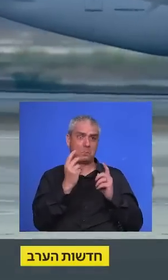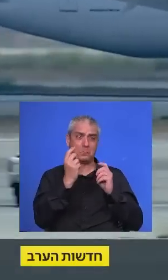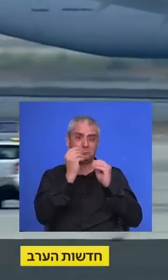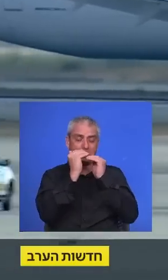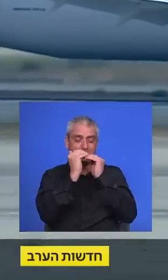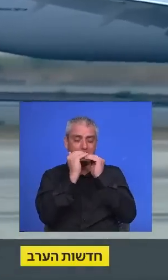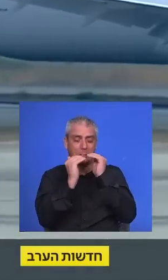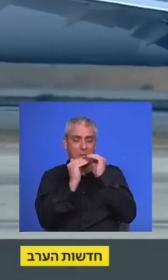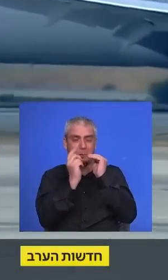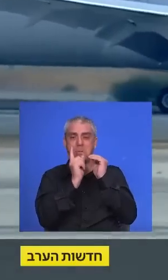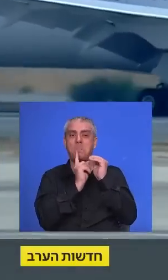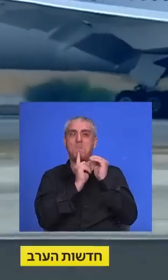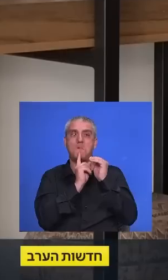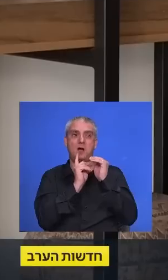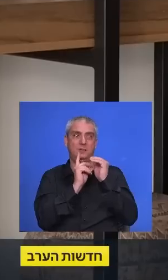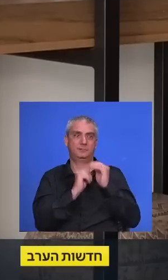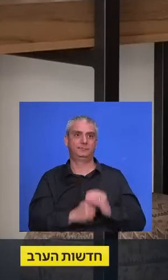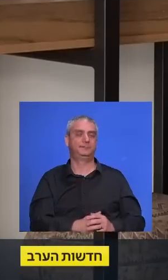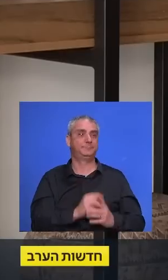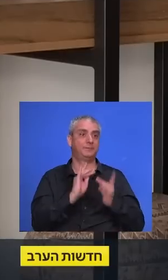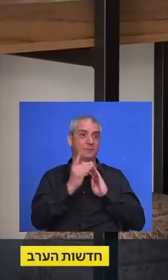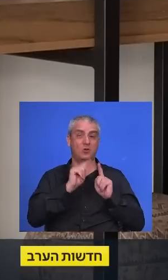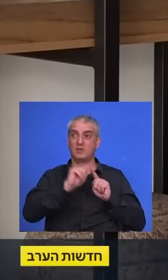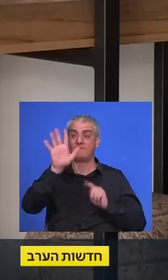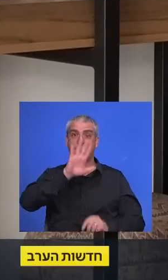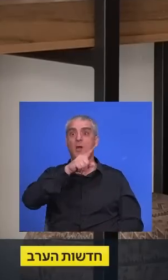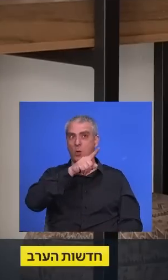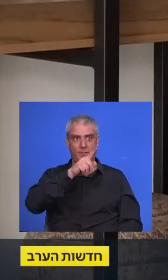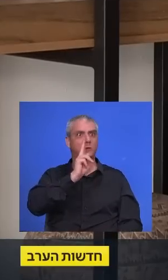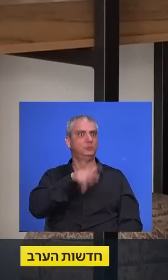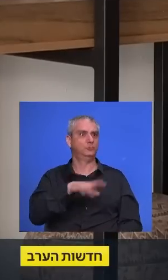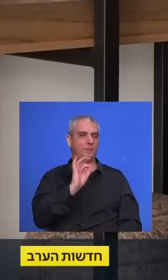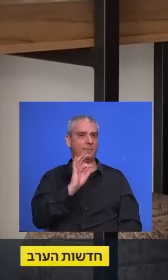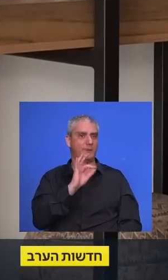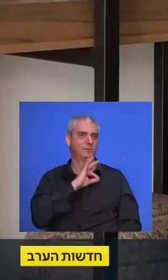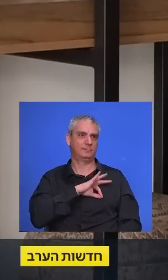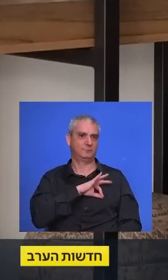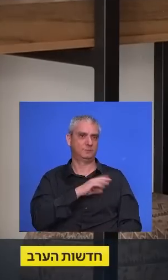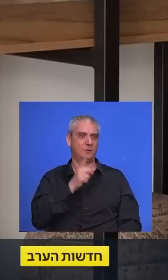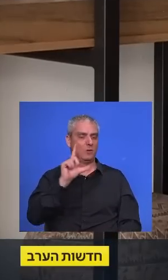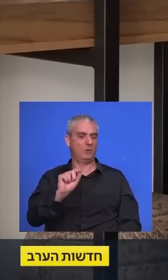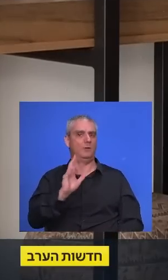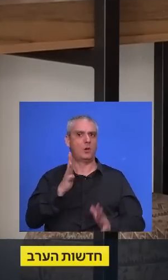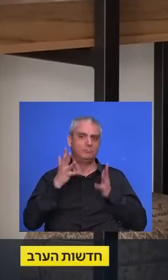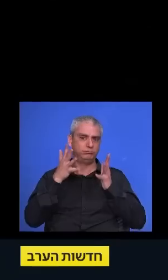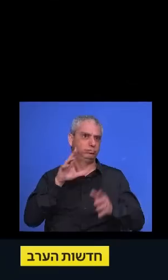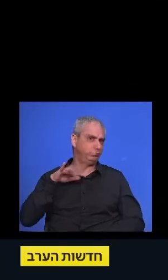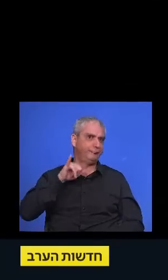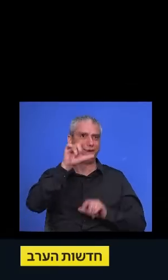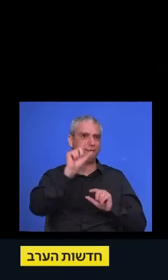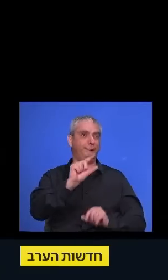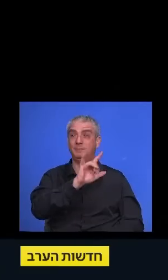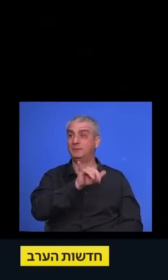זזים לאט מדי כלפי מטה. בניגוד לקווים לאירופה, ששם יש באמת מנטליות של לואו קוסט מאוד אגרסיבית, כל מי